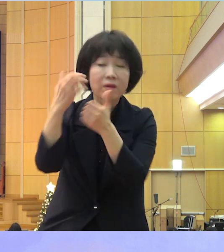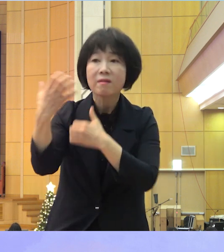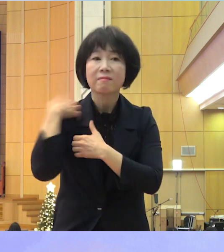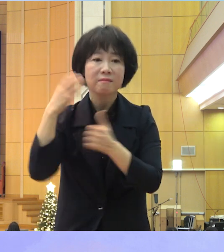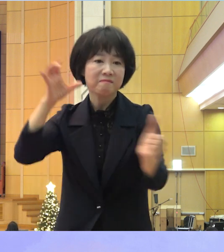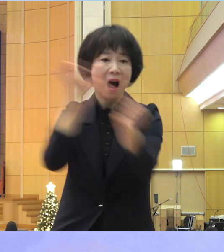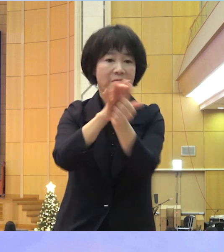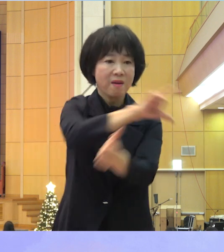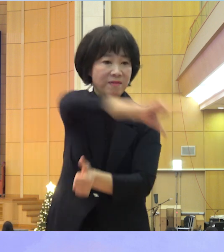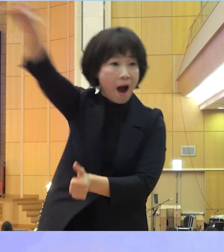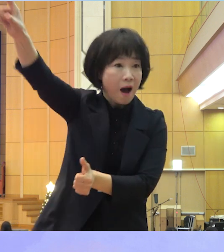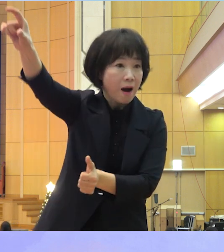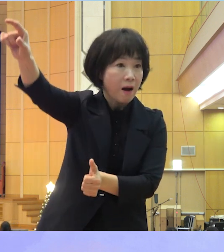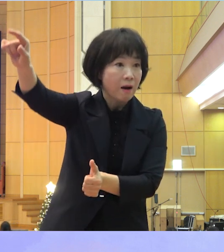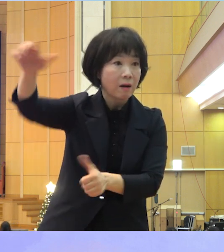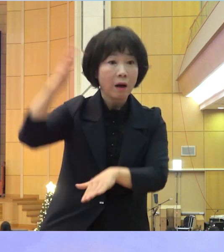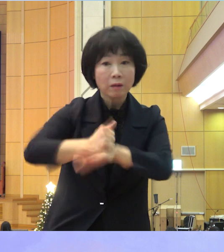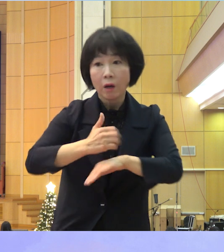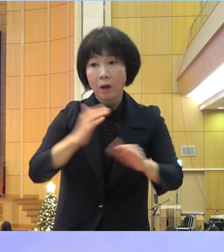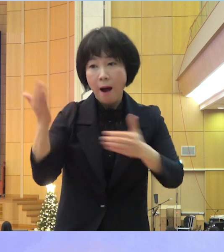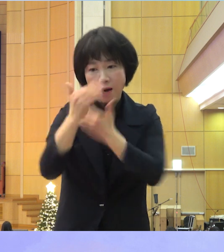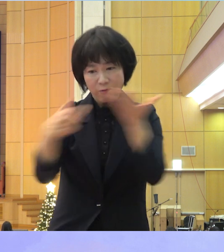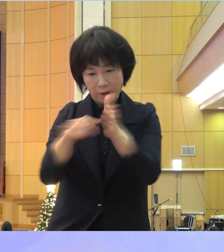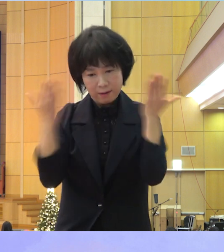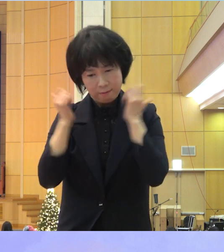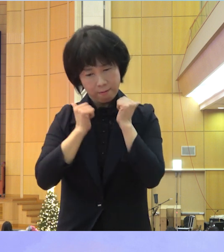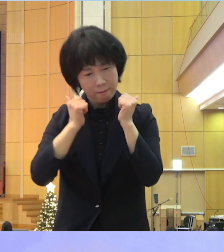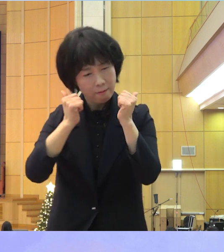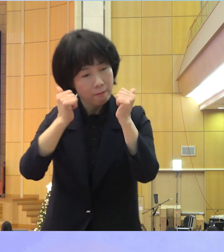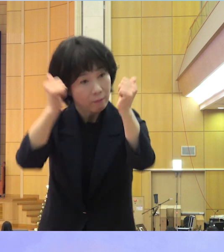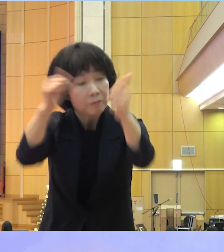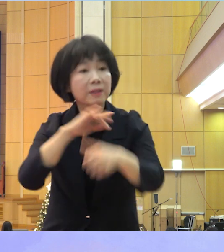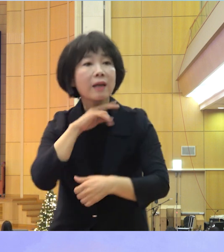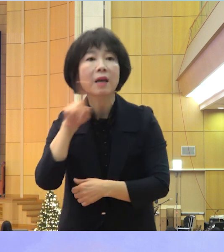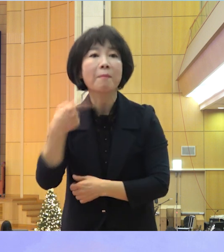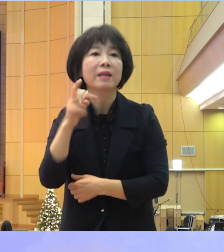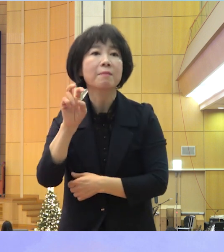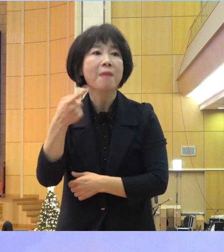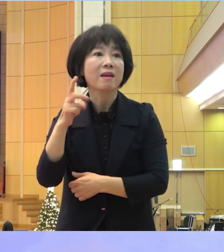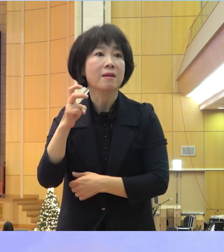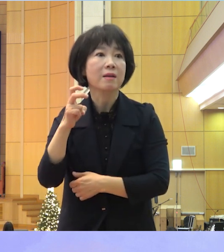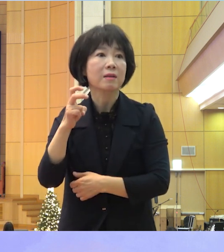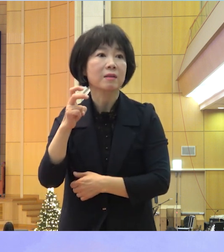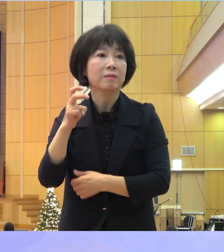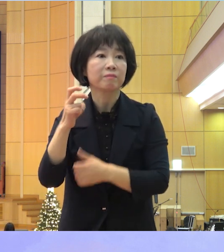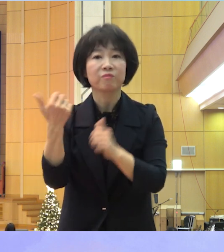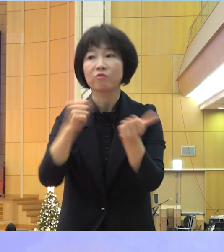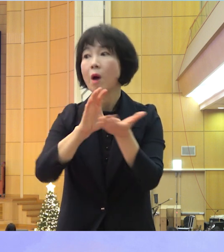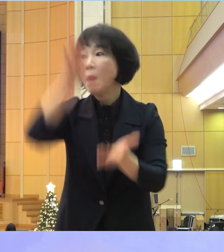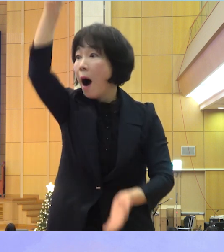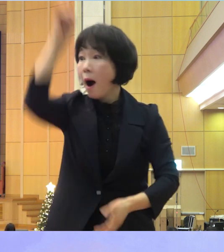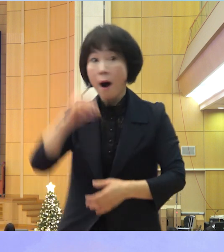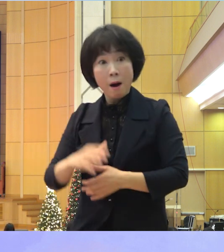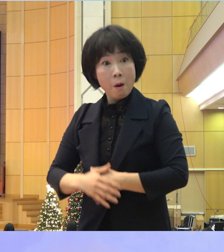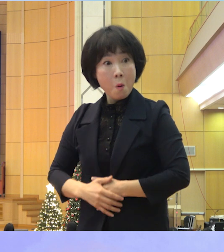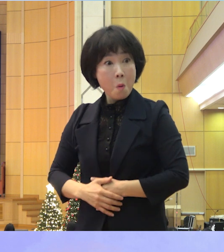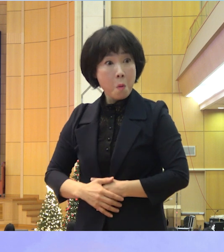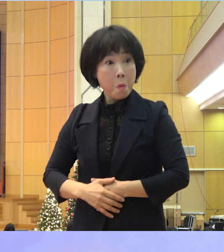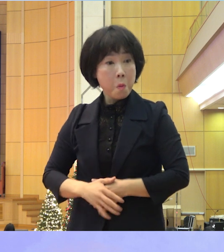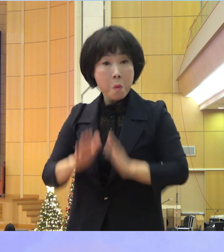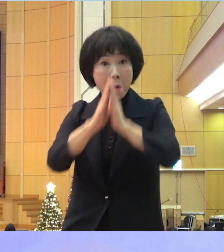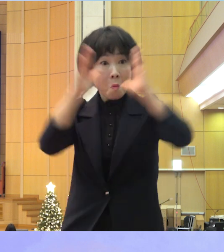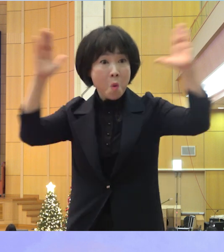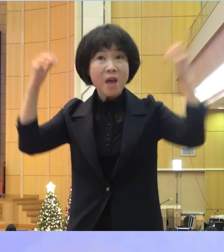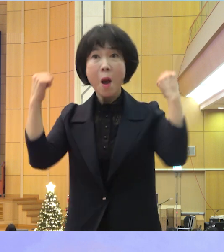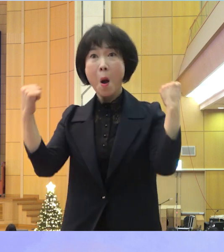사람이 120세까지 살고, 그리고 120살 때 하나님께 가실 때도 눈이 흐리지 않고